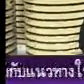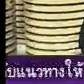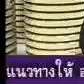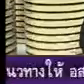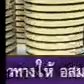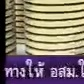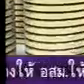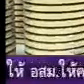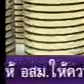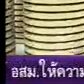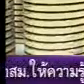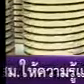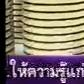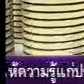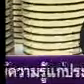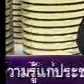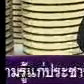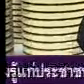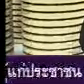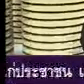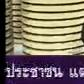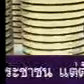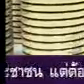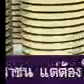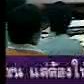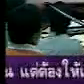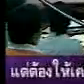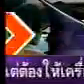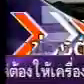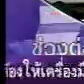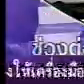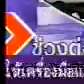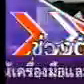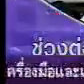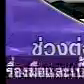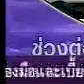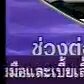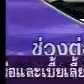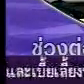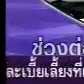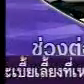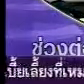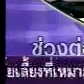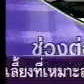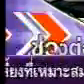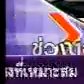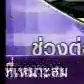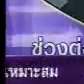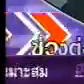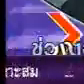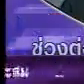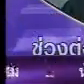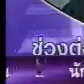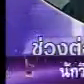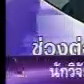นะครับเพราะว่าความชัดเจนนั้นยังไม่ค่อยจะมีสักเท่าไหร่นะครับแล้วก็จะมากระทบในส่วนของท่องเที่ยวด้วยนะครับภาการผลิตเองมากน้อยขนาดไหนเบรกหน้าเดี๋ยวมาดูนะฮะว่า